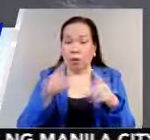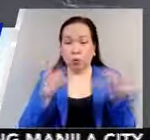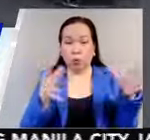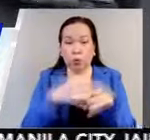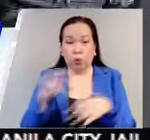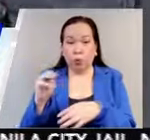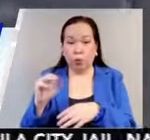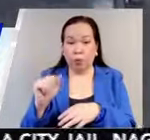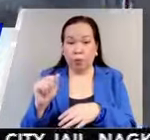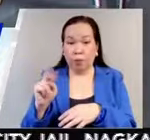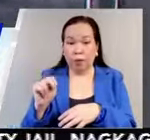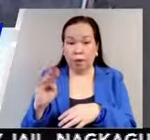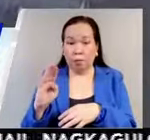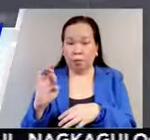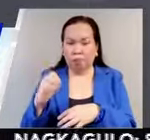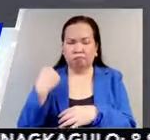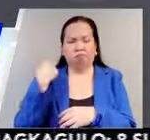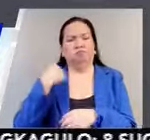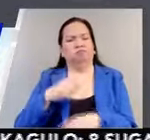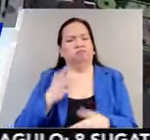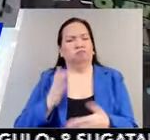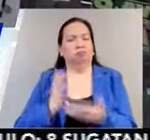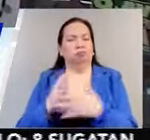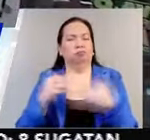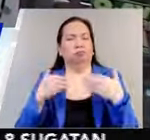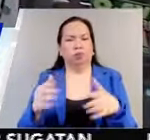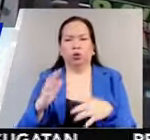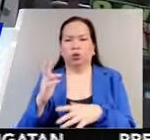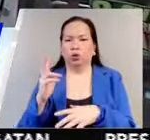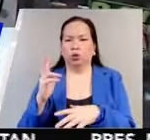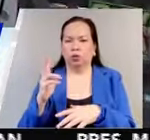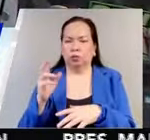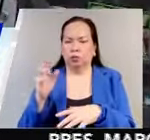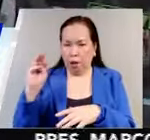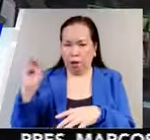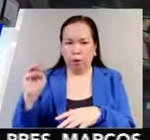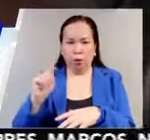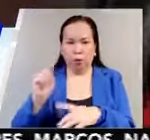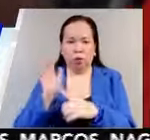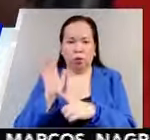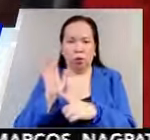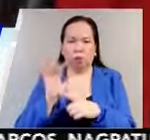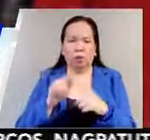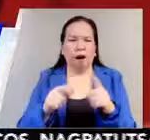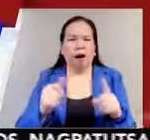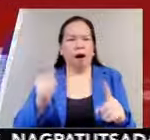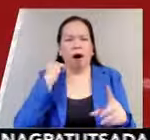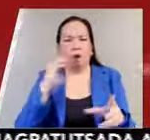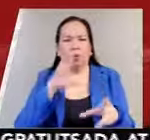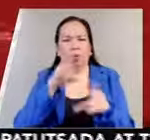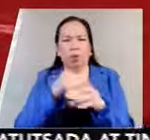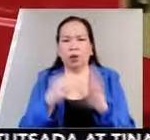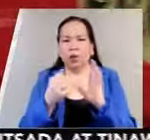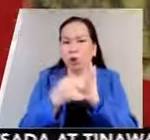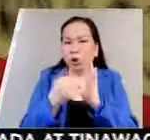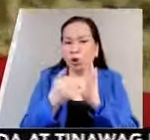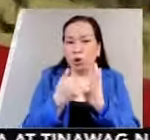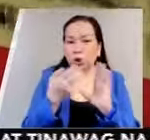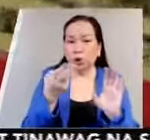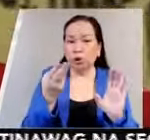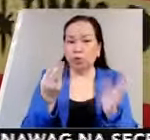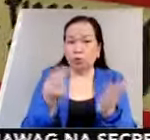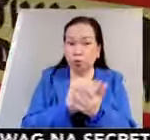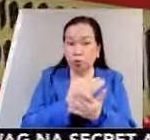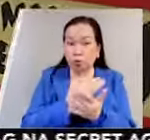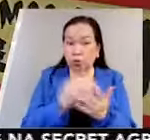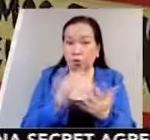Martes. Hindi raw sila tutol sa jeepney modernization pero sa ilang provision nito. Ang tinatanggihan po namin,